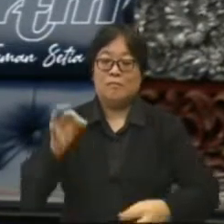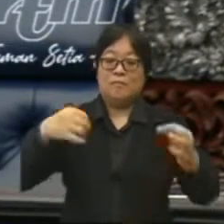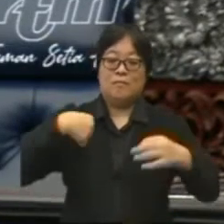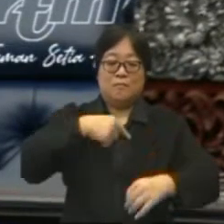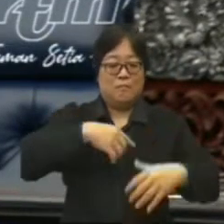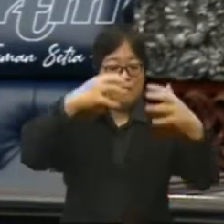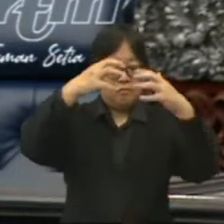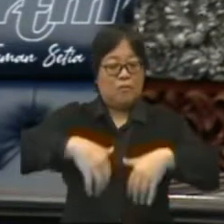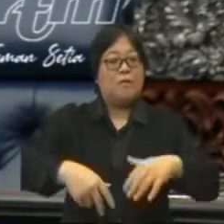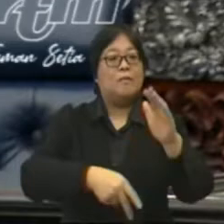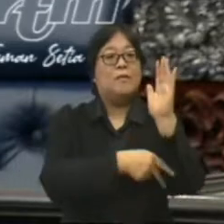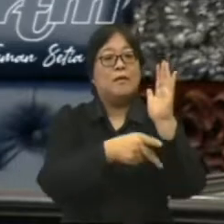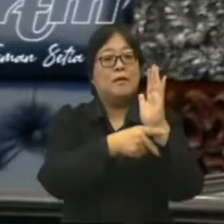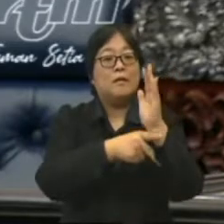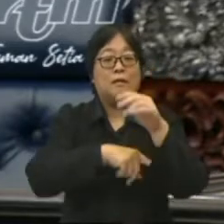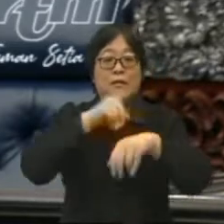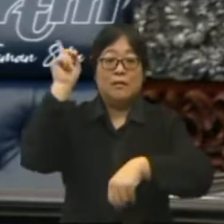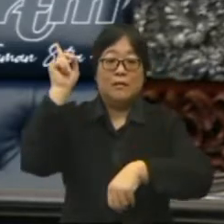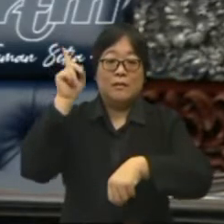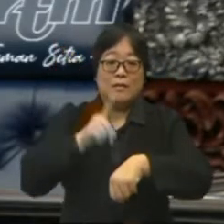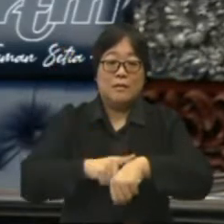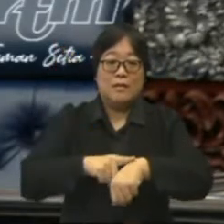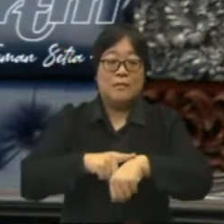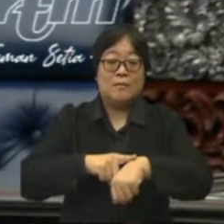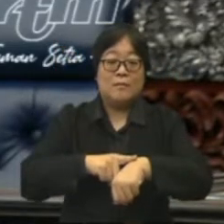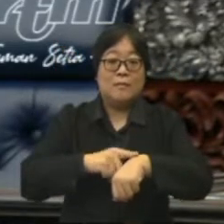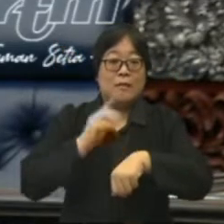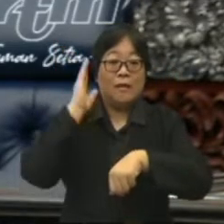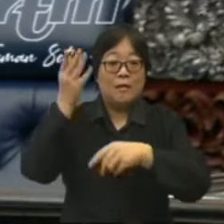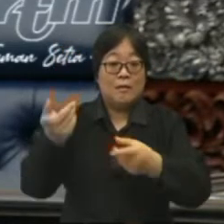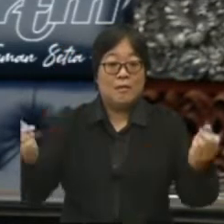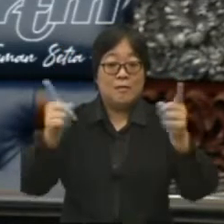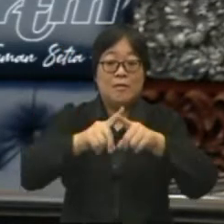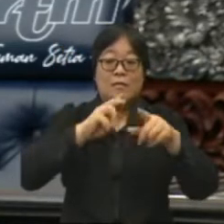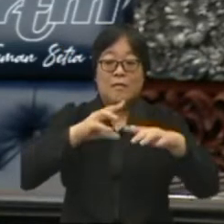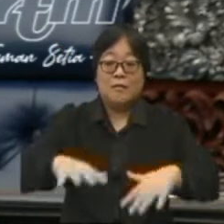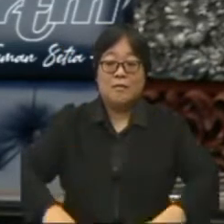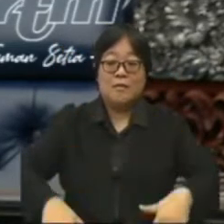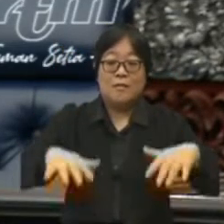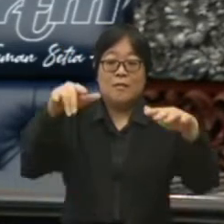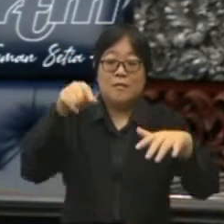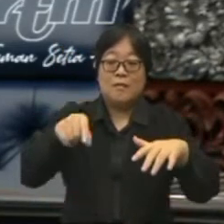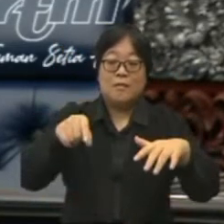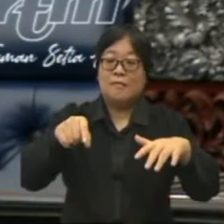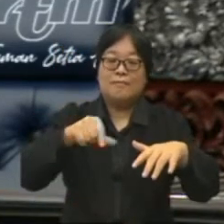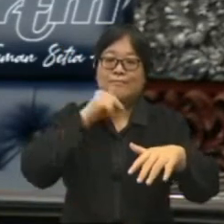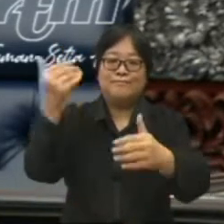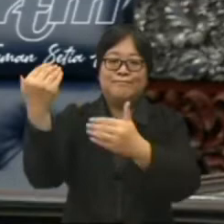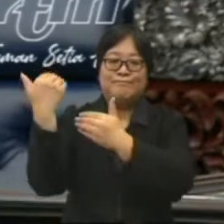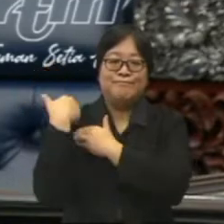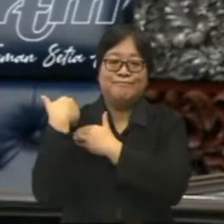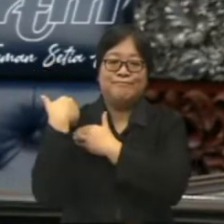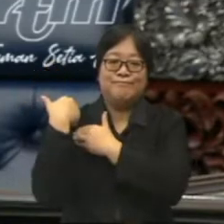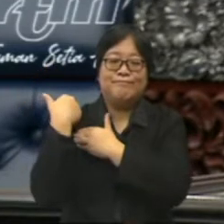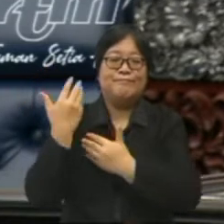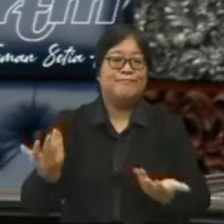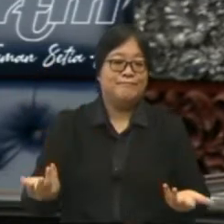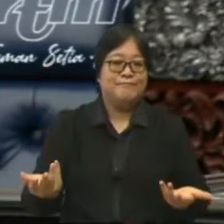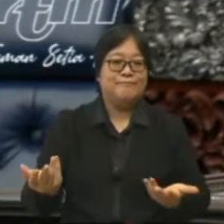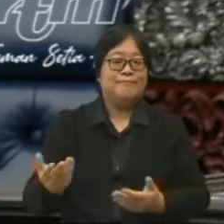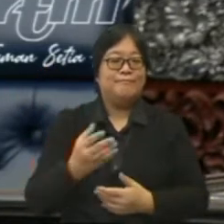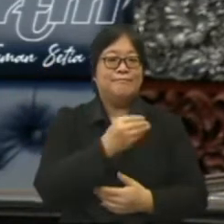bubarkan waktu bencana banjir ini dia amat tidak bertanggung jawab dan